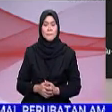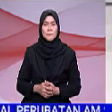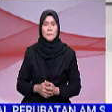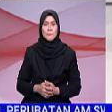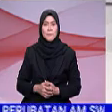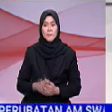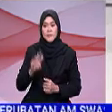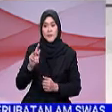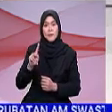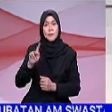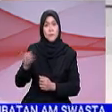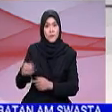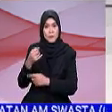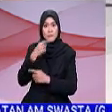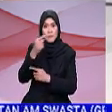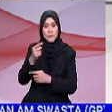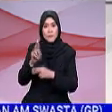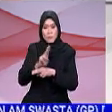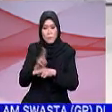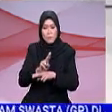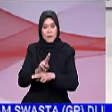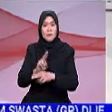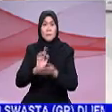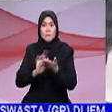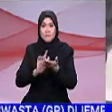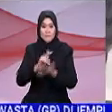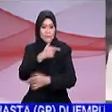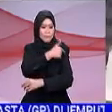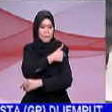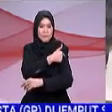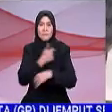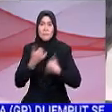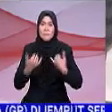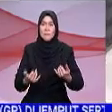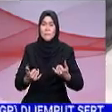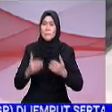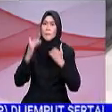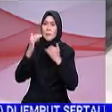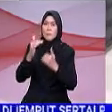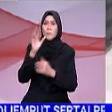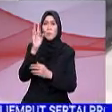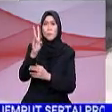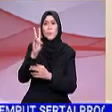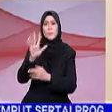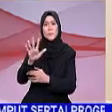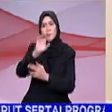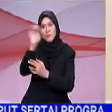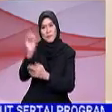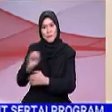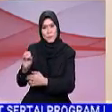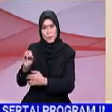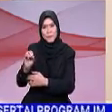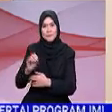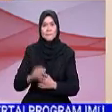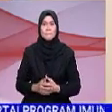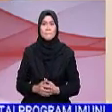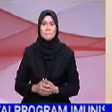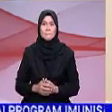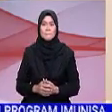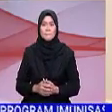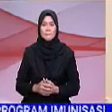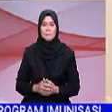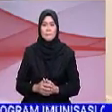Sementara itu, Khairi berkata kadar penggunaan vaksin di Malaysia ketika ini adalah pada tahap 75%.